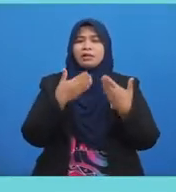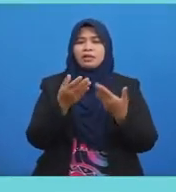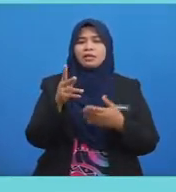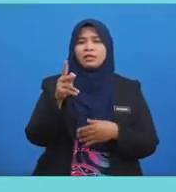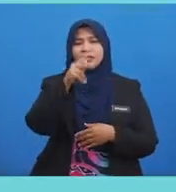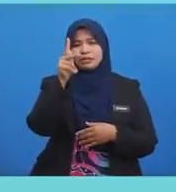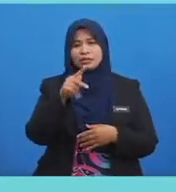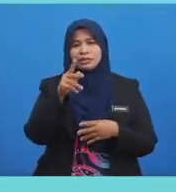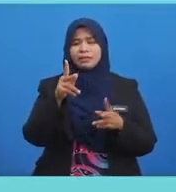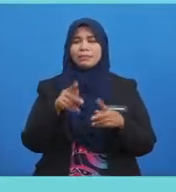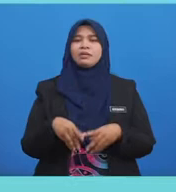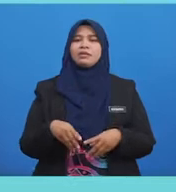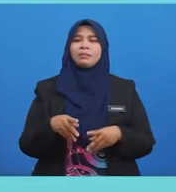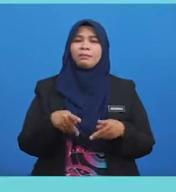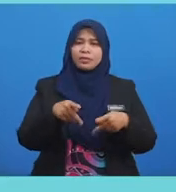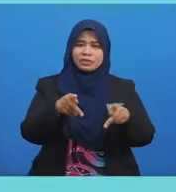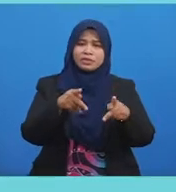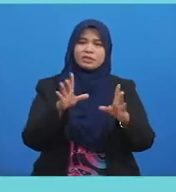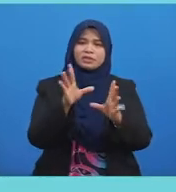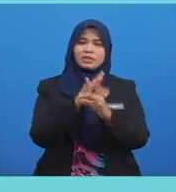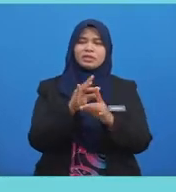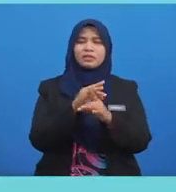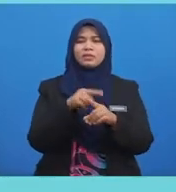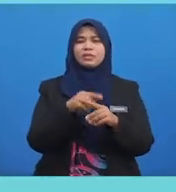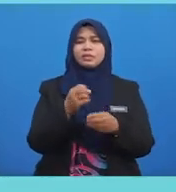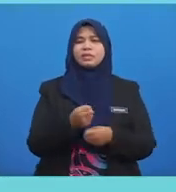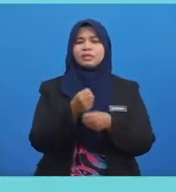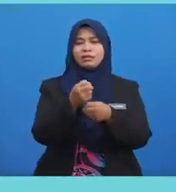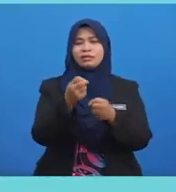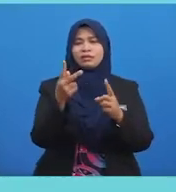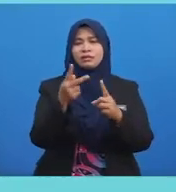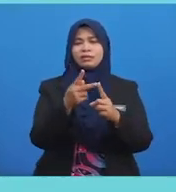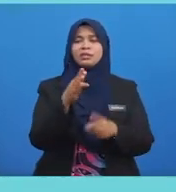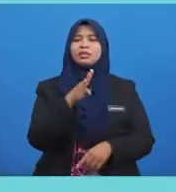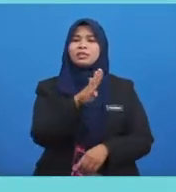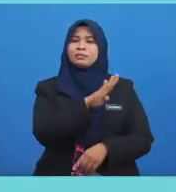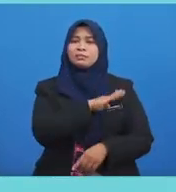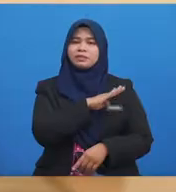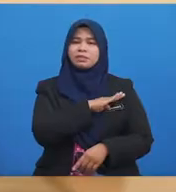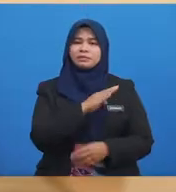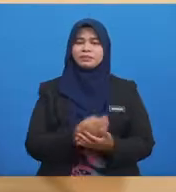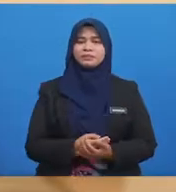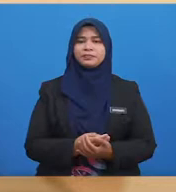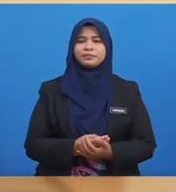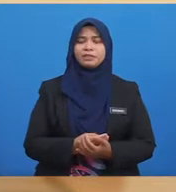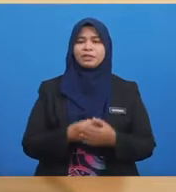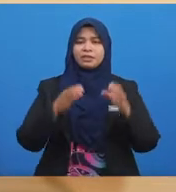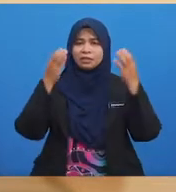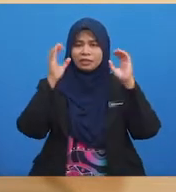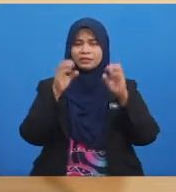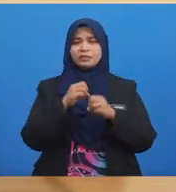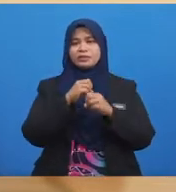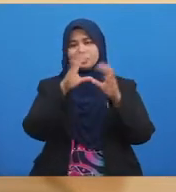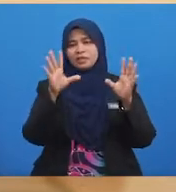Murid-murid, bagaimanakah pula proses Sarawak diserahkan kepada British? Mari murid-murid,